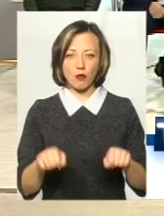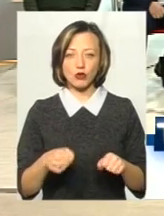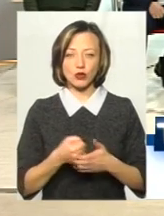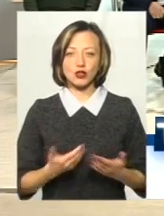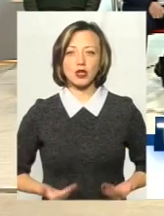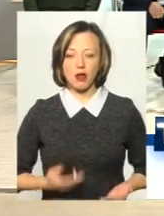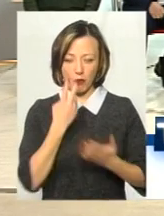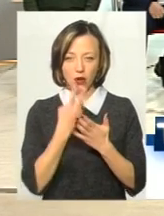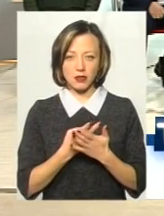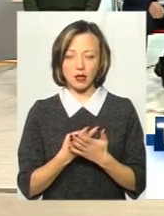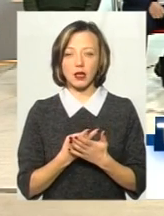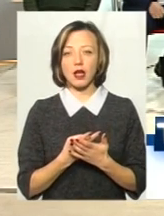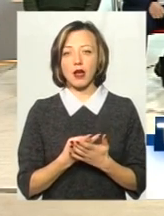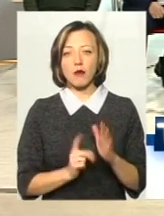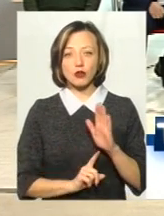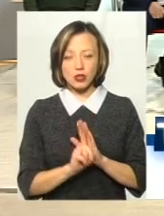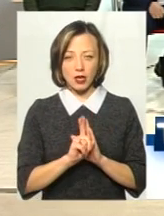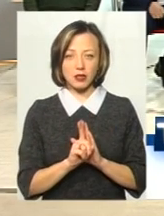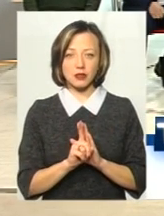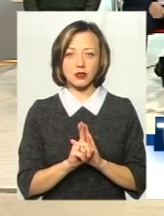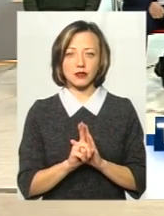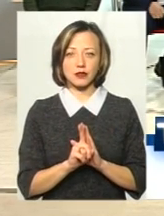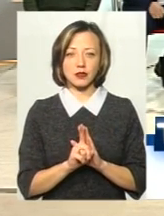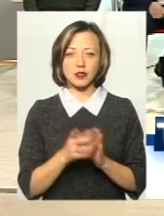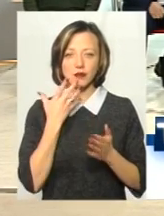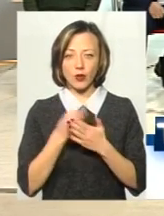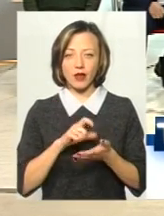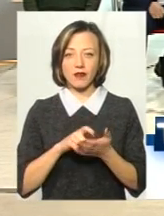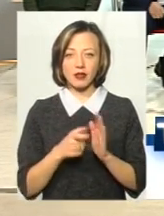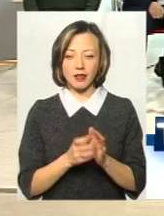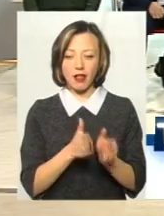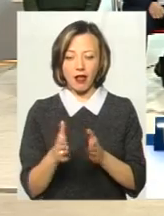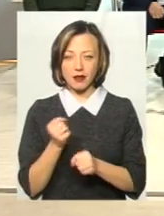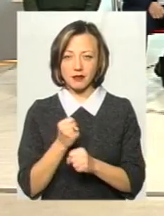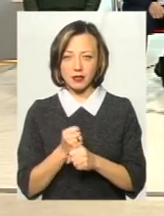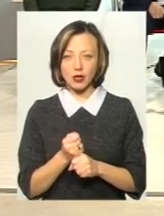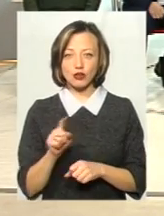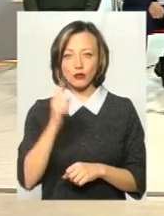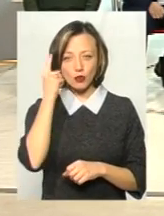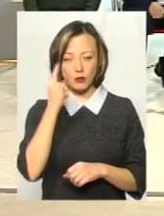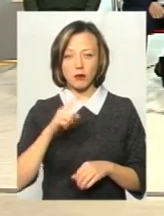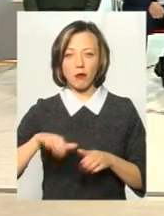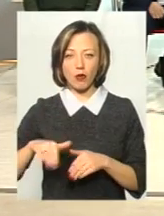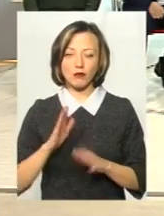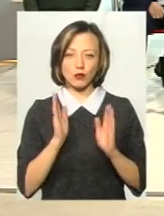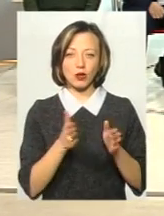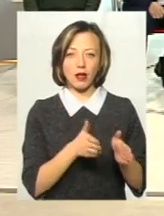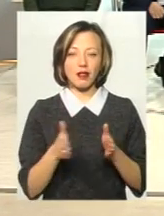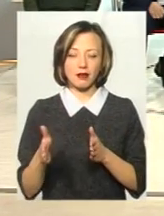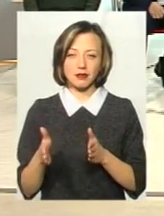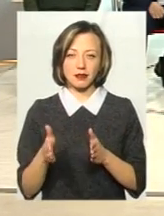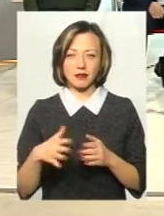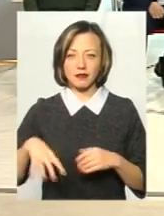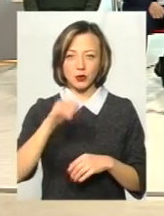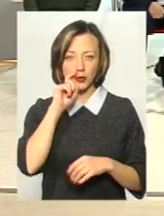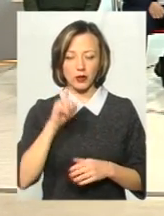життя проявити. Тому, починаючи з своєї квартири, треба лад навести. Думаю, що потім буде лад у